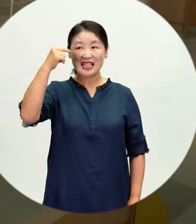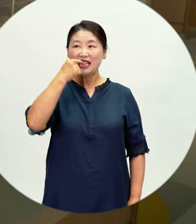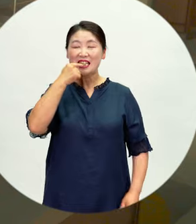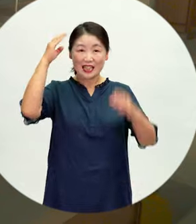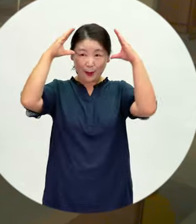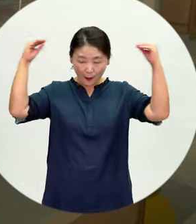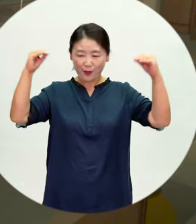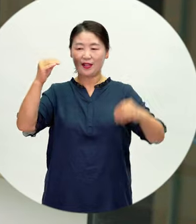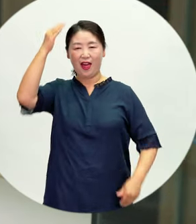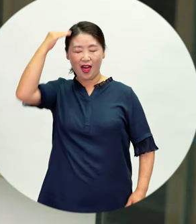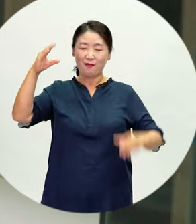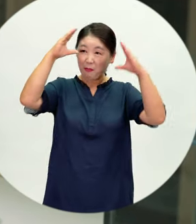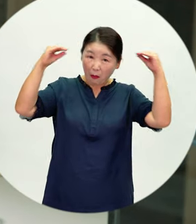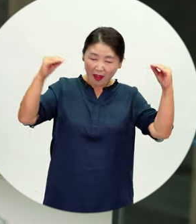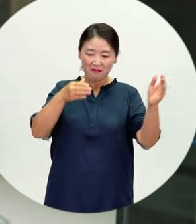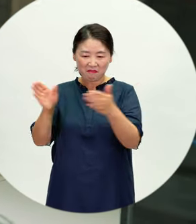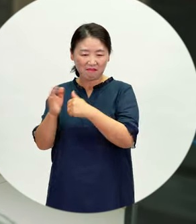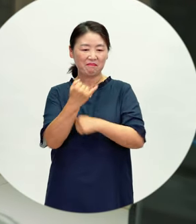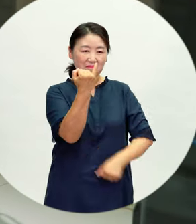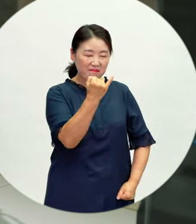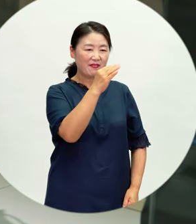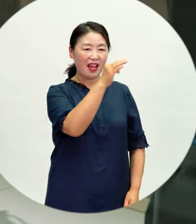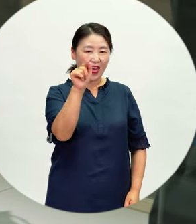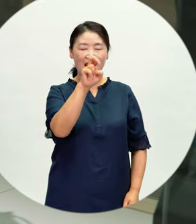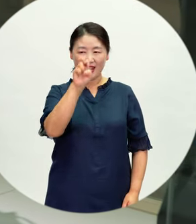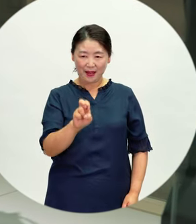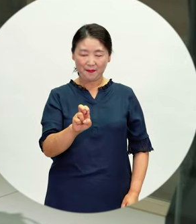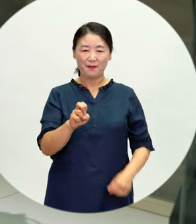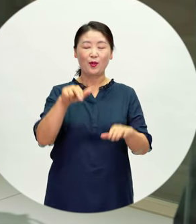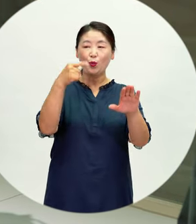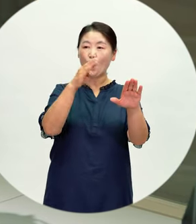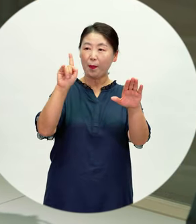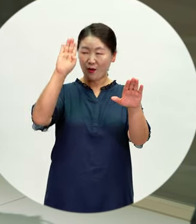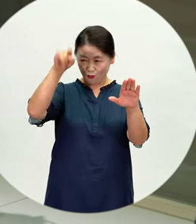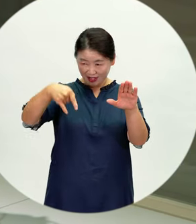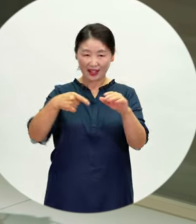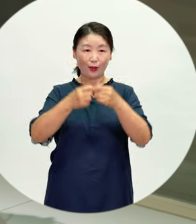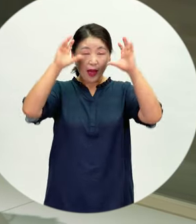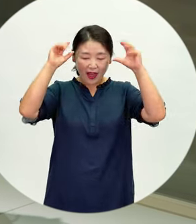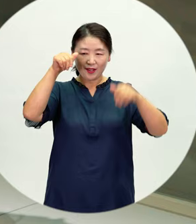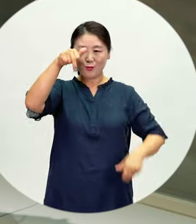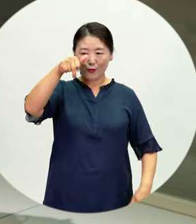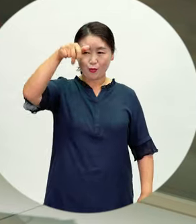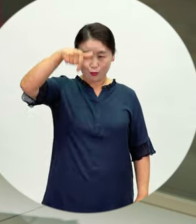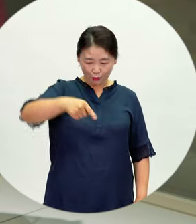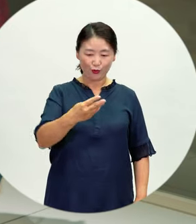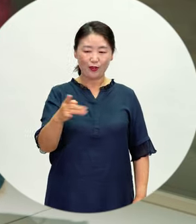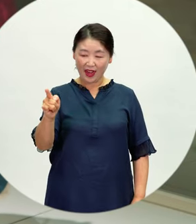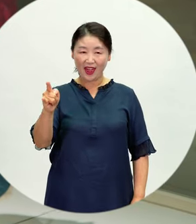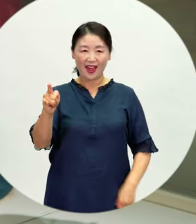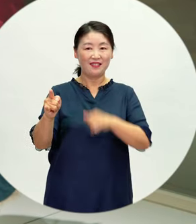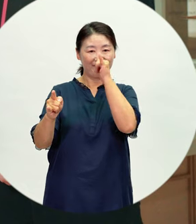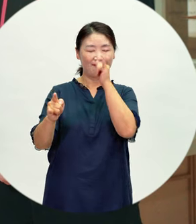흑립뿐만 아니라 여성들이 썼던 아암, 조바위, 그 다음에 어린아이가 썼던 굴레까지를 여기서 살펴보실 수